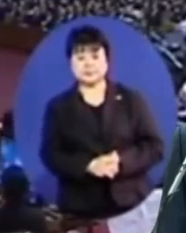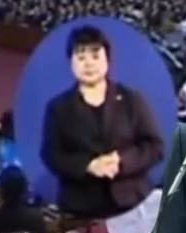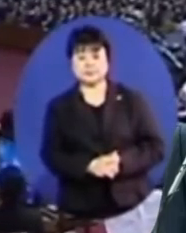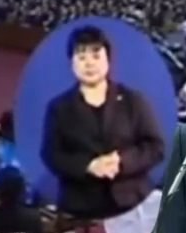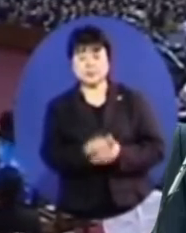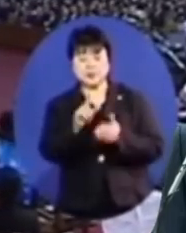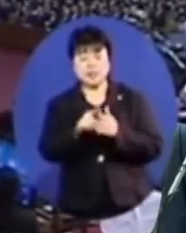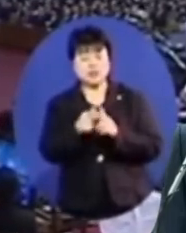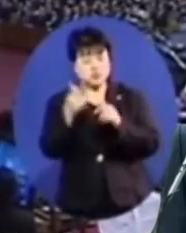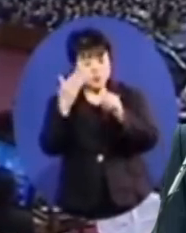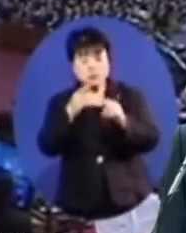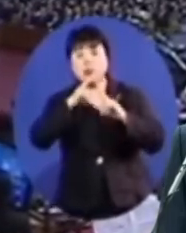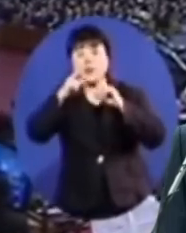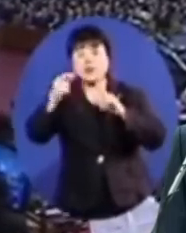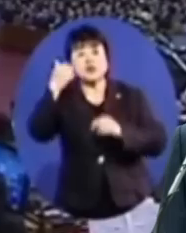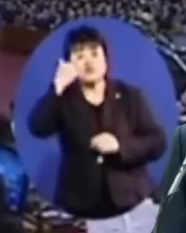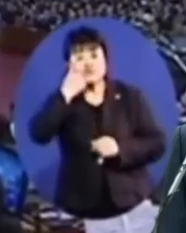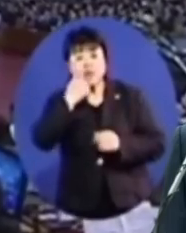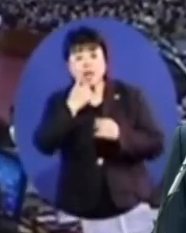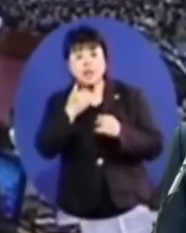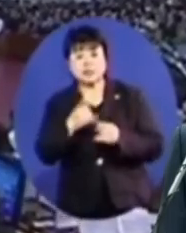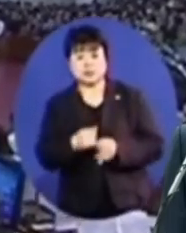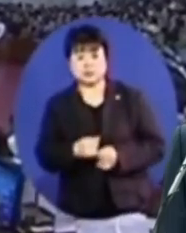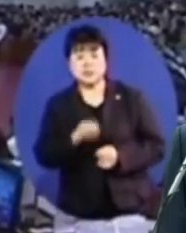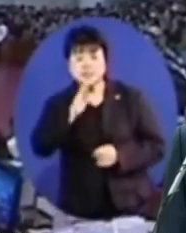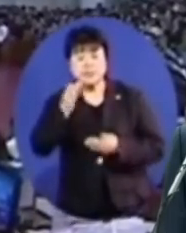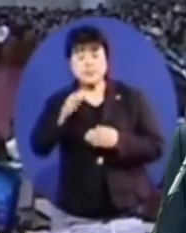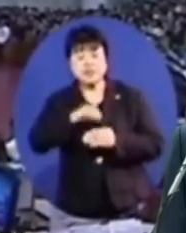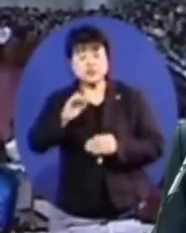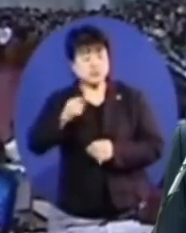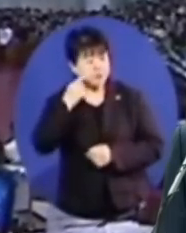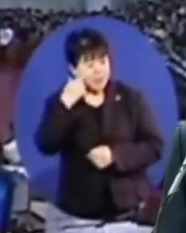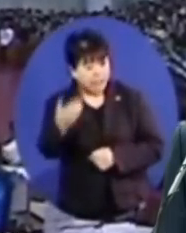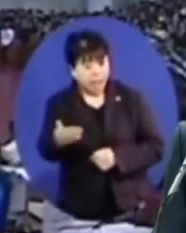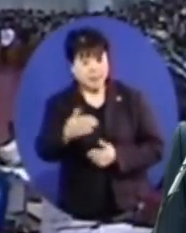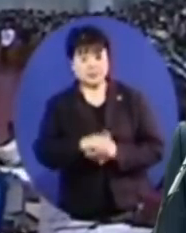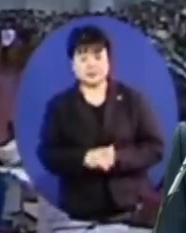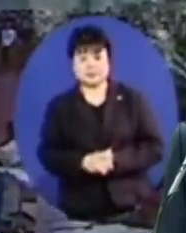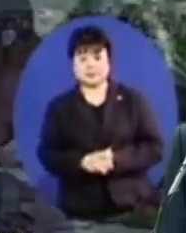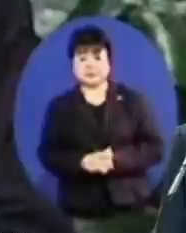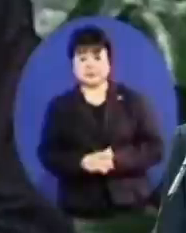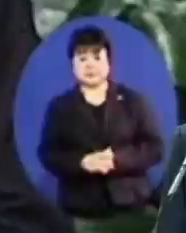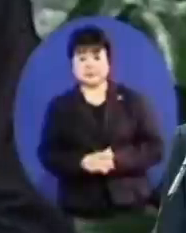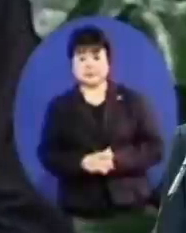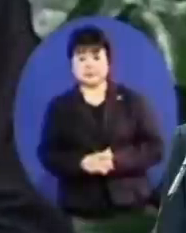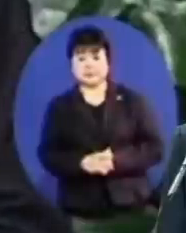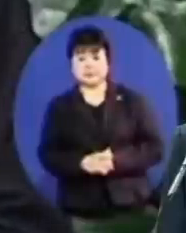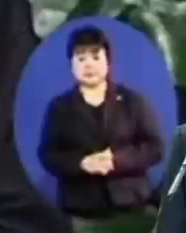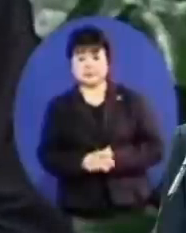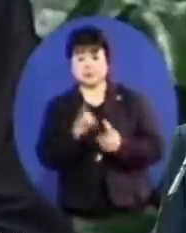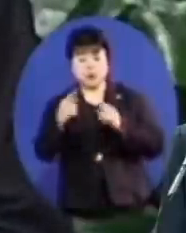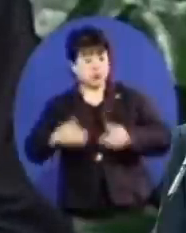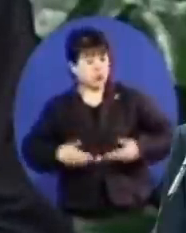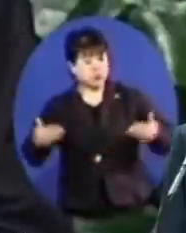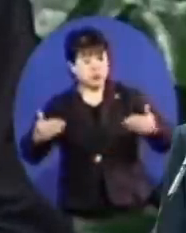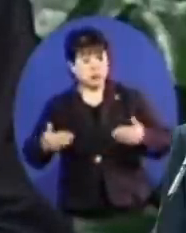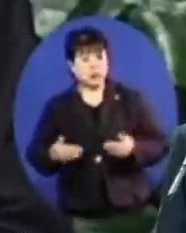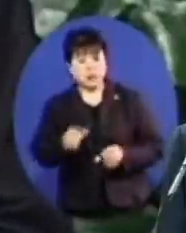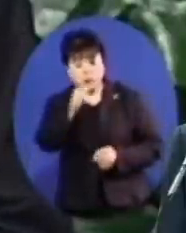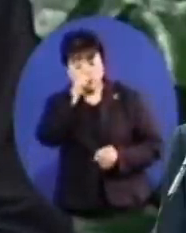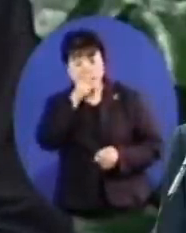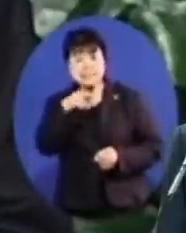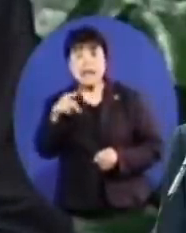그때 예수님께서 이 말을 하시고 누가 이 사람이 참된 이웃이 되겠느냐 말할 필요 없이 선한 사마리아인인